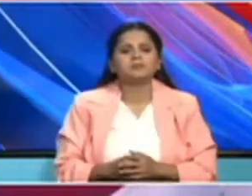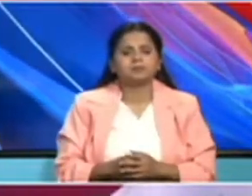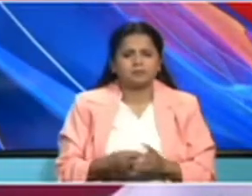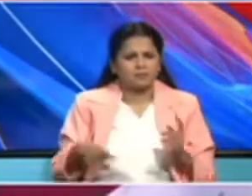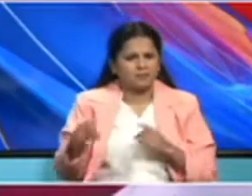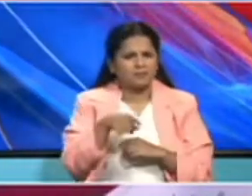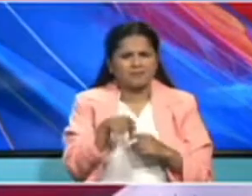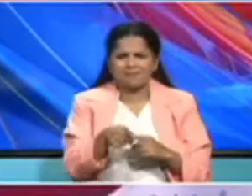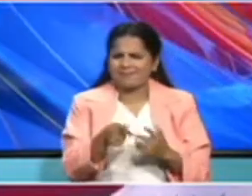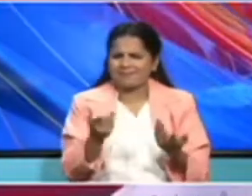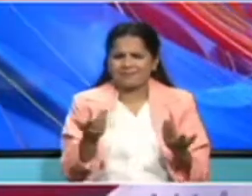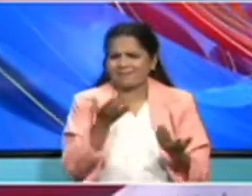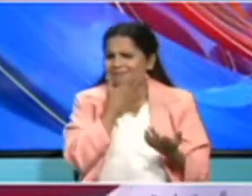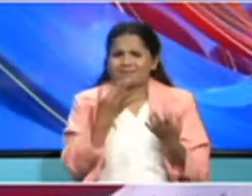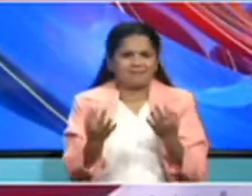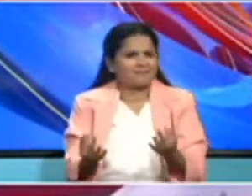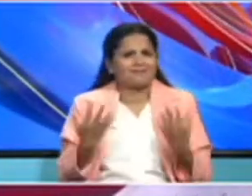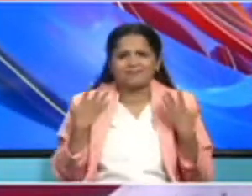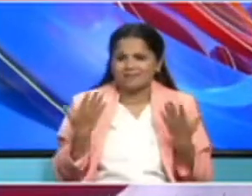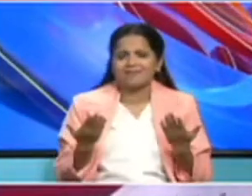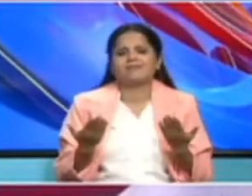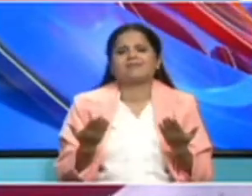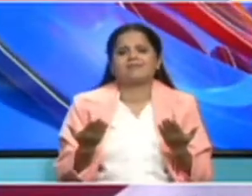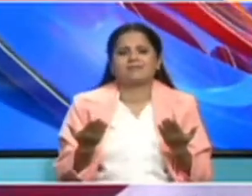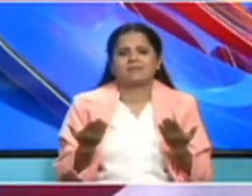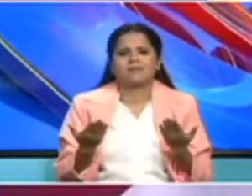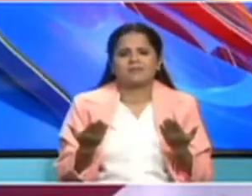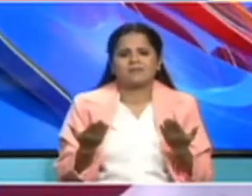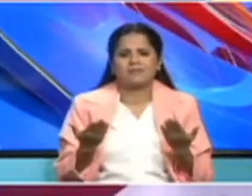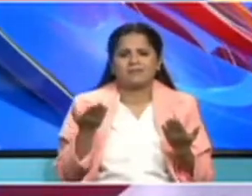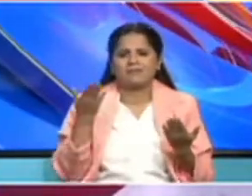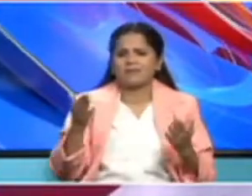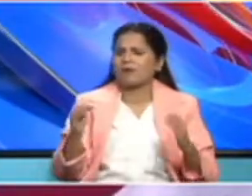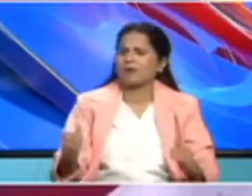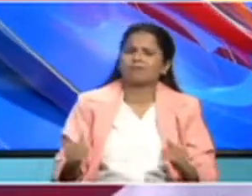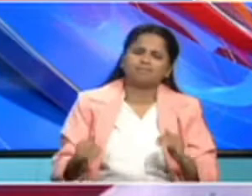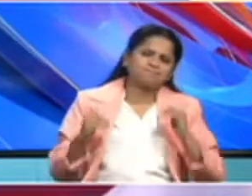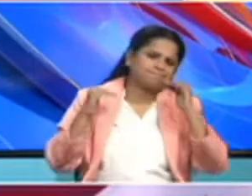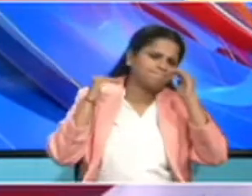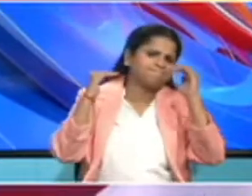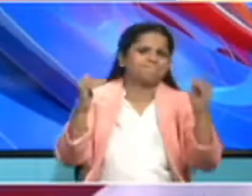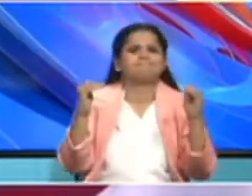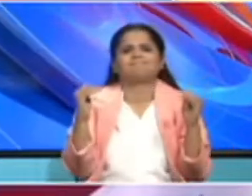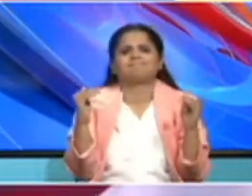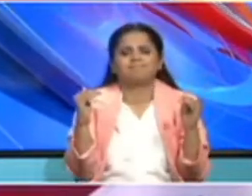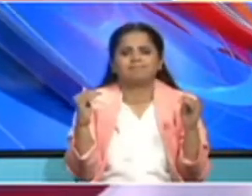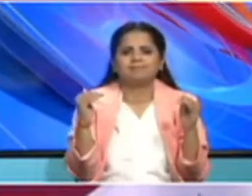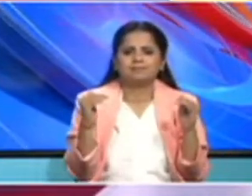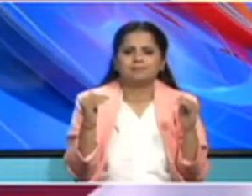ये अद्भुत है, ये अभूतपूर्व है।